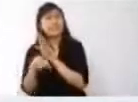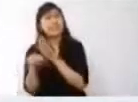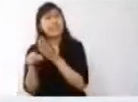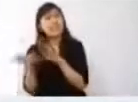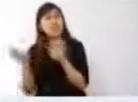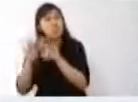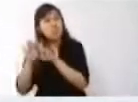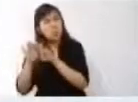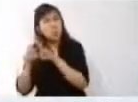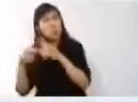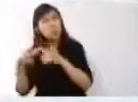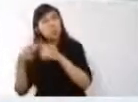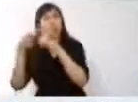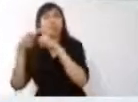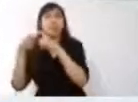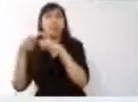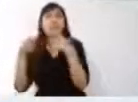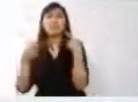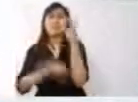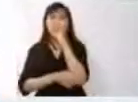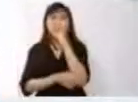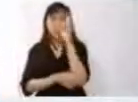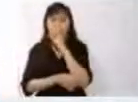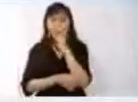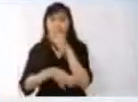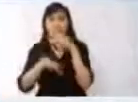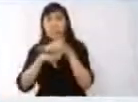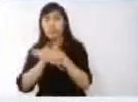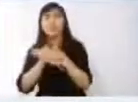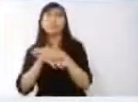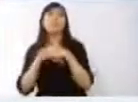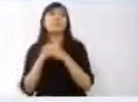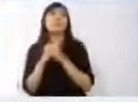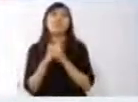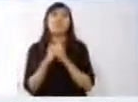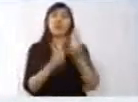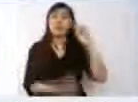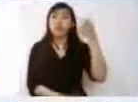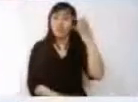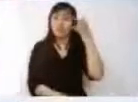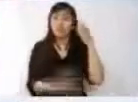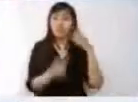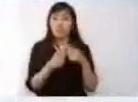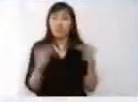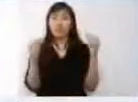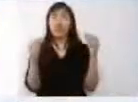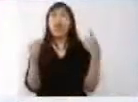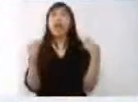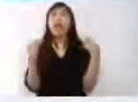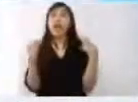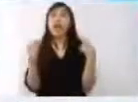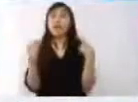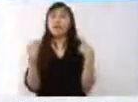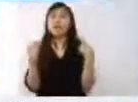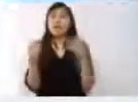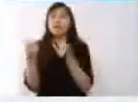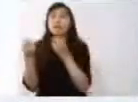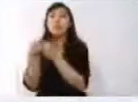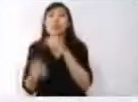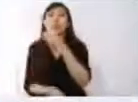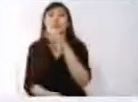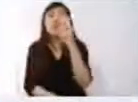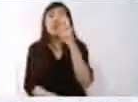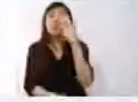ng malaking assistance dun sa mga students na naapektuhan din po at nagkaroon